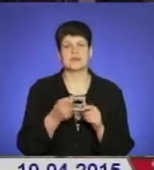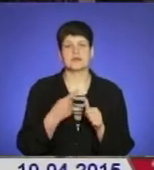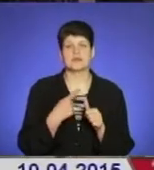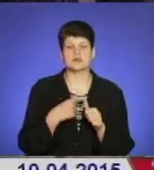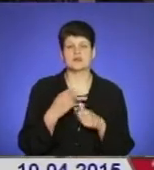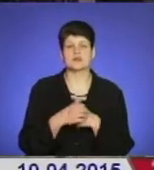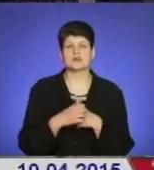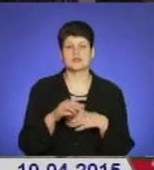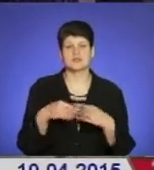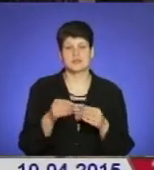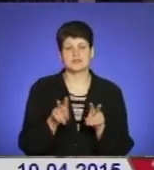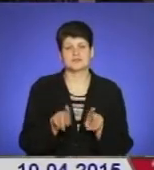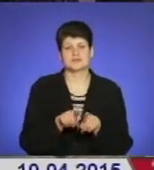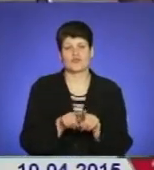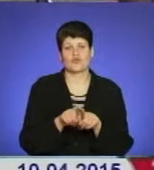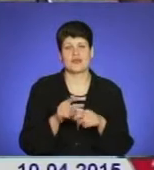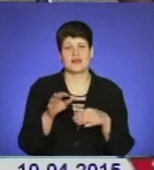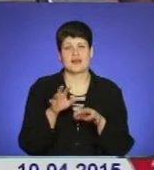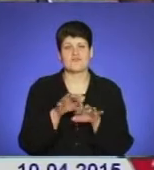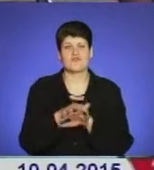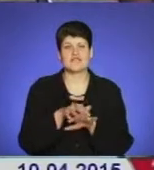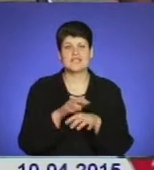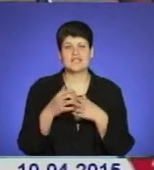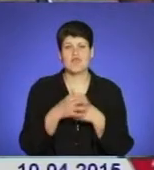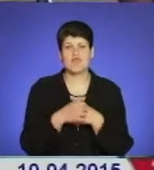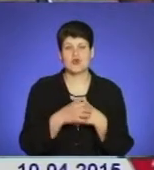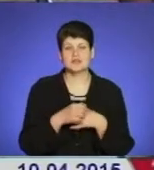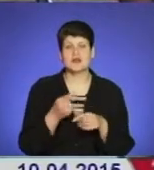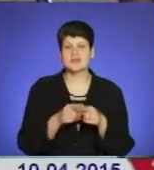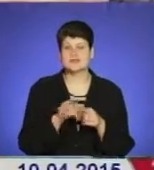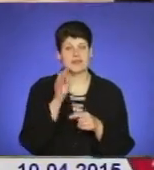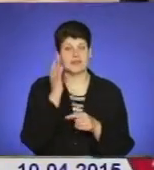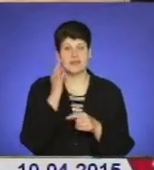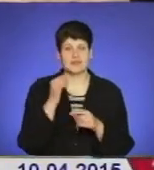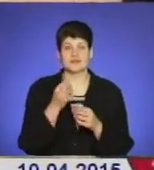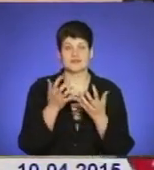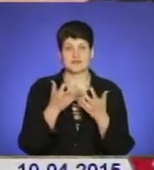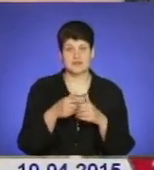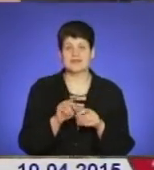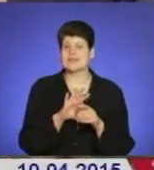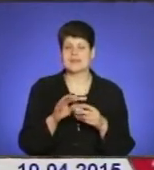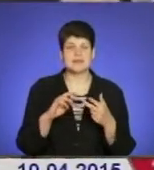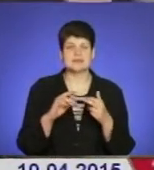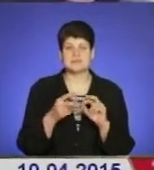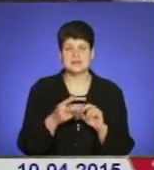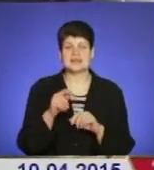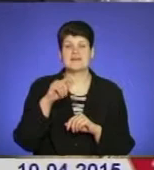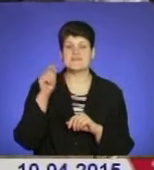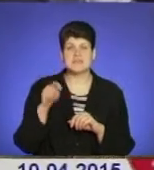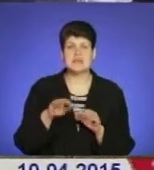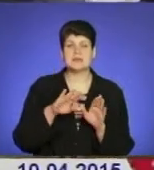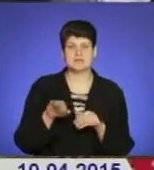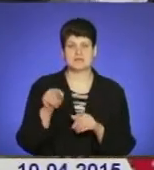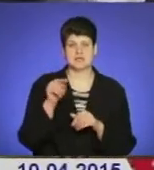кішці дали через схожість із кігтями кота. Такий нехитрий у виготовленні пристрій насправді незамінний на війні і навіть після